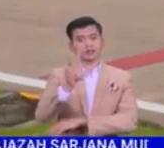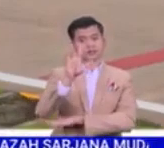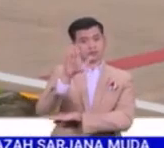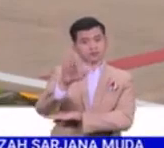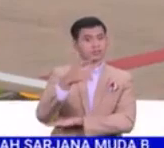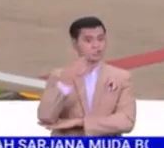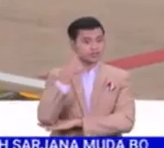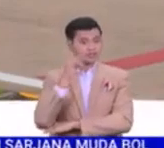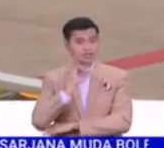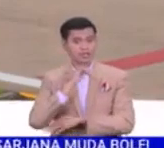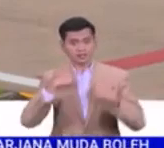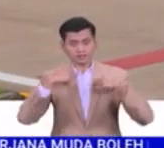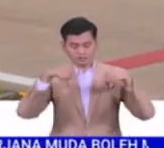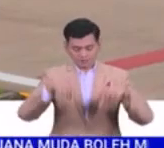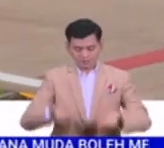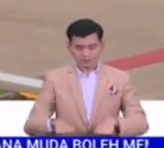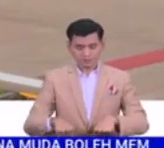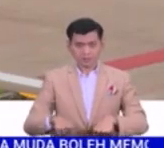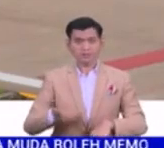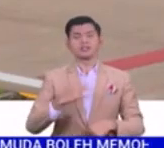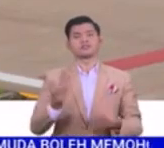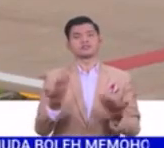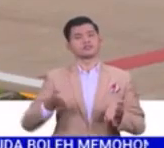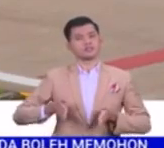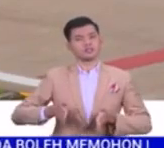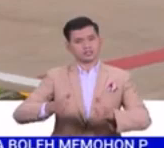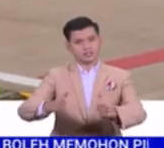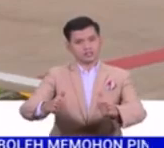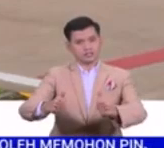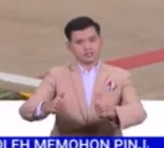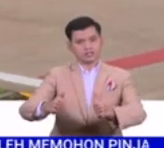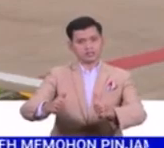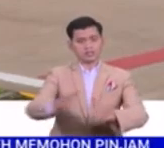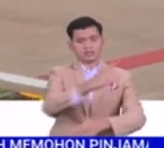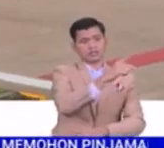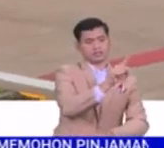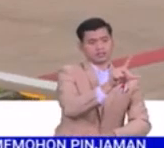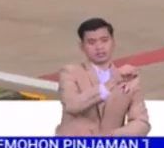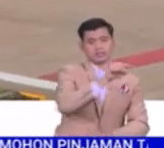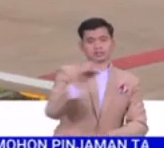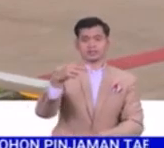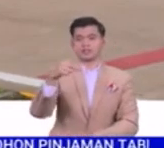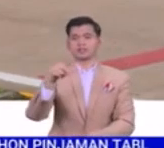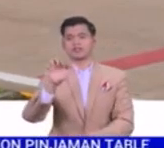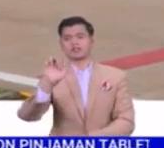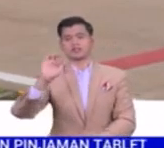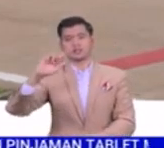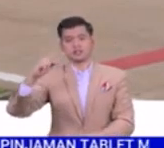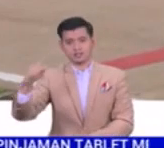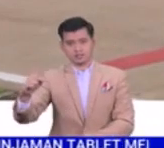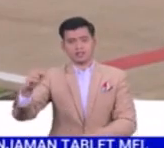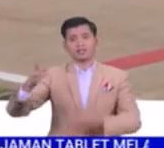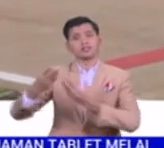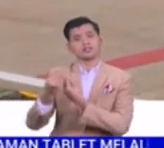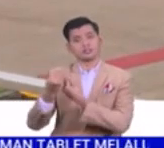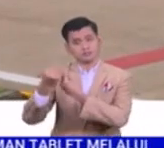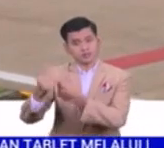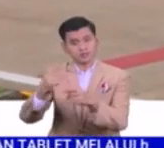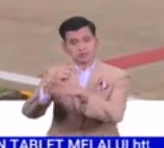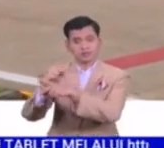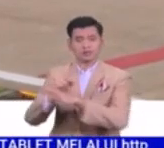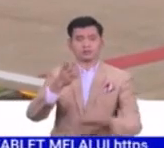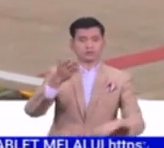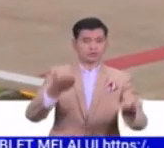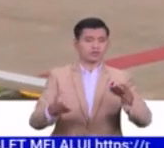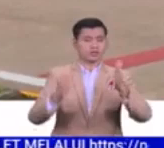apa yang saya dapat kongsikan ialah aliran trafik di sepanjang lebuh raya Kuala Lumpur Kara ini lancar dan terkawal. Ia berkemungkinan